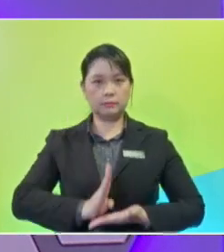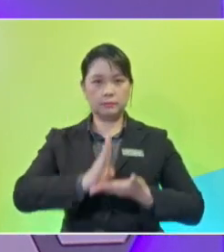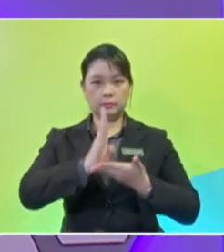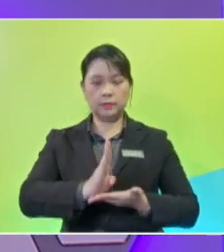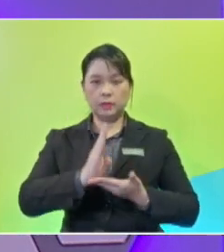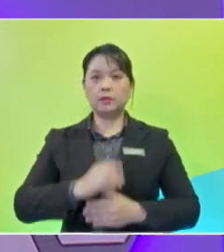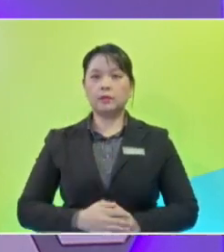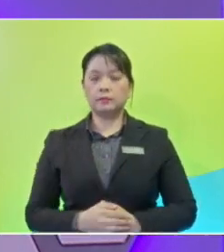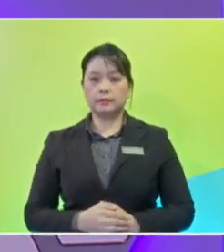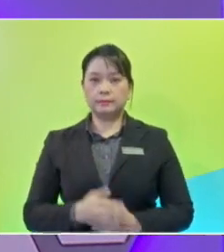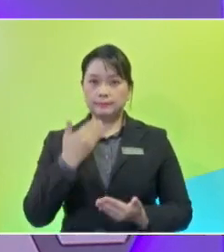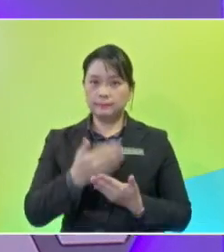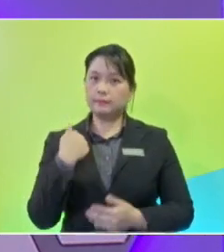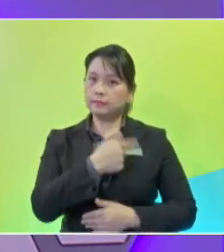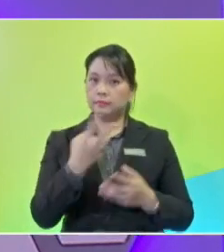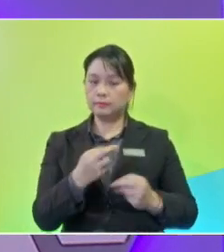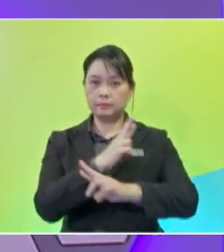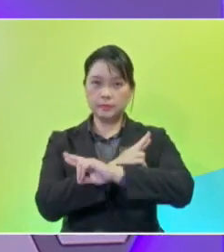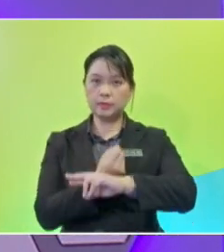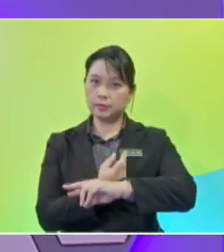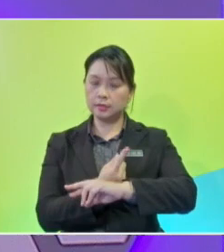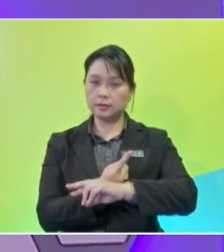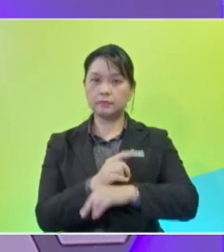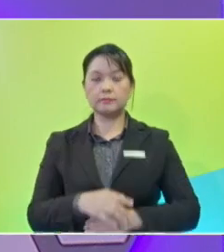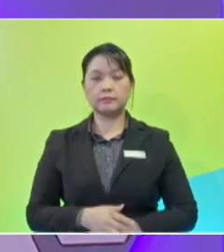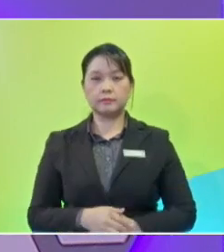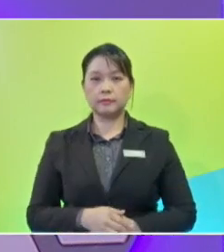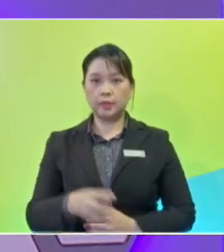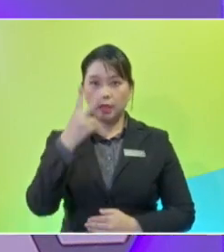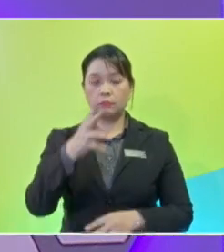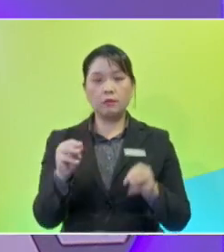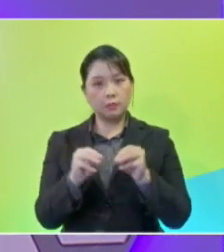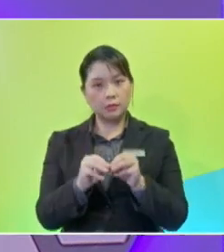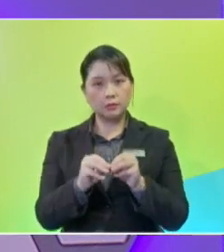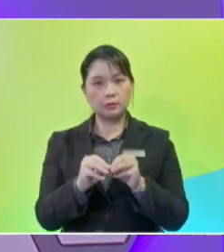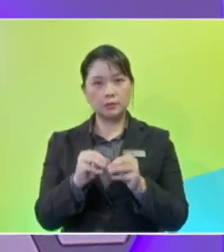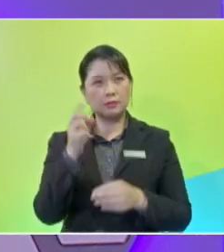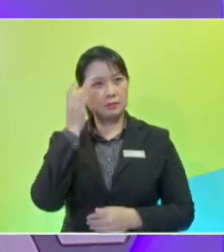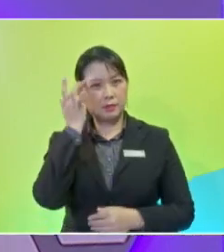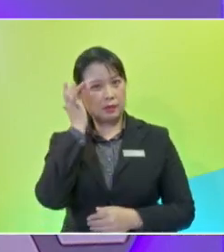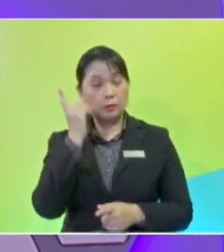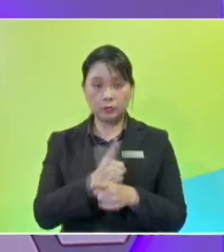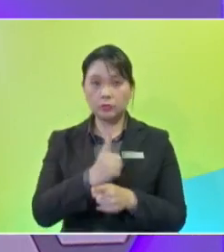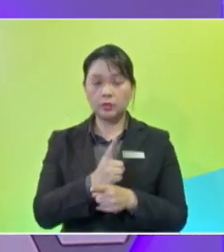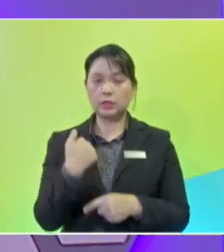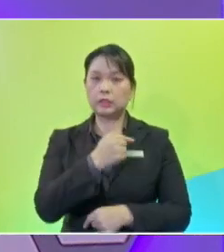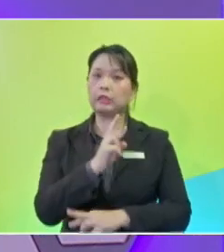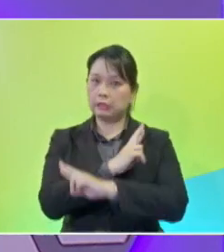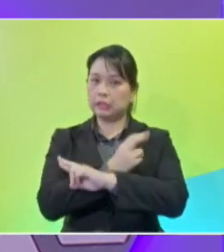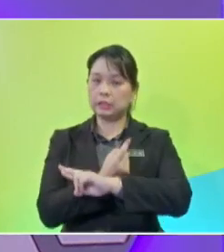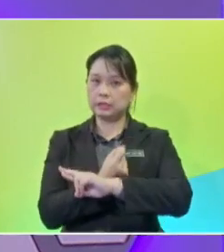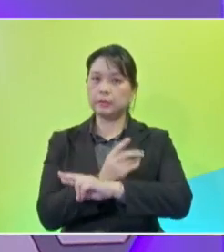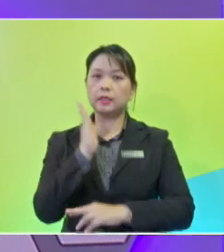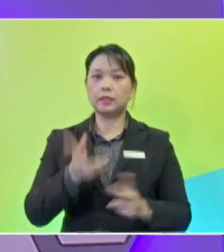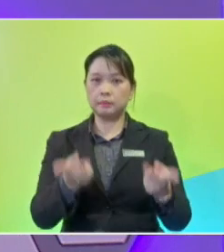pentak siaran nanti baik kita semua nampak masih ada yang penting kepaling itu lihat dulu Oke kita